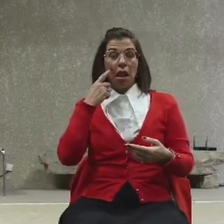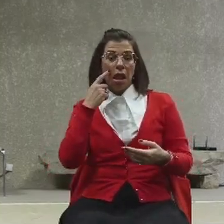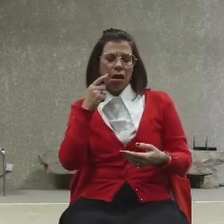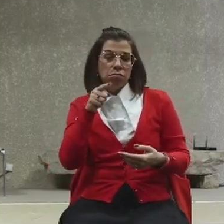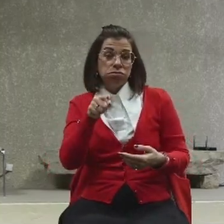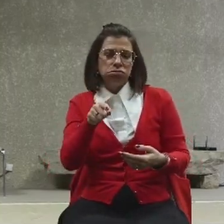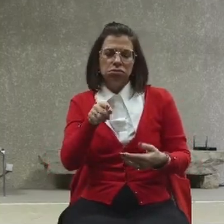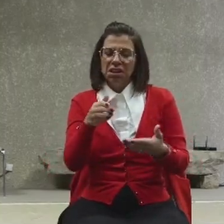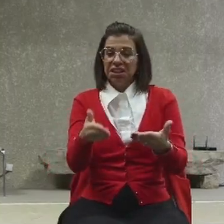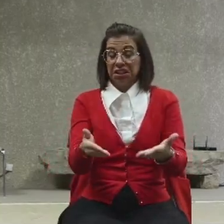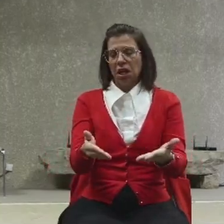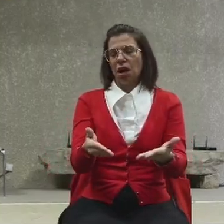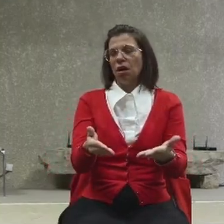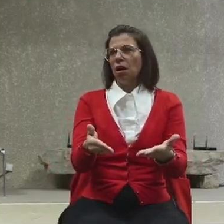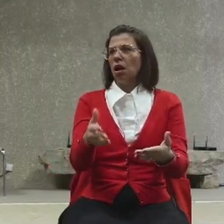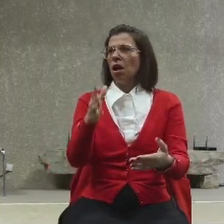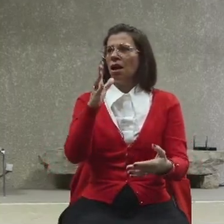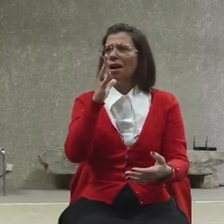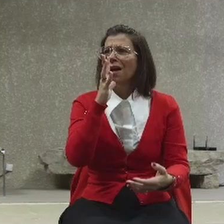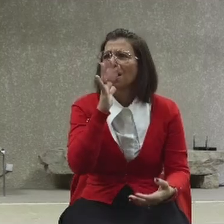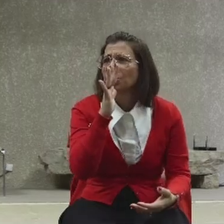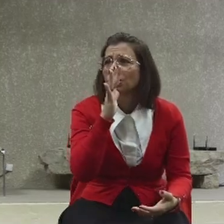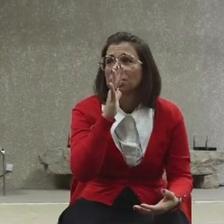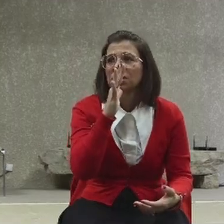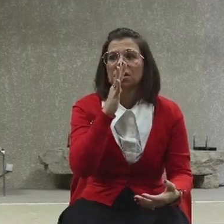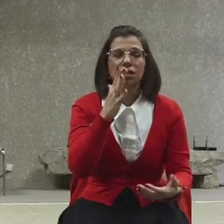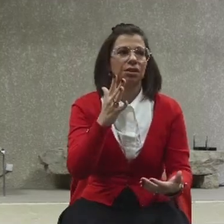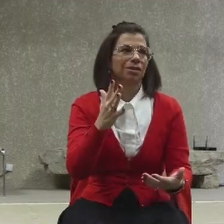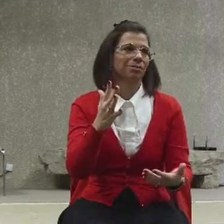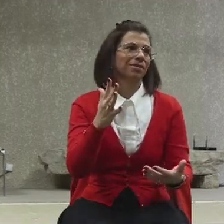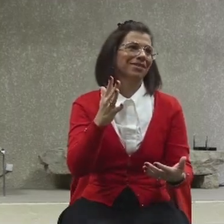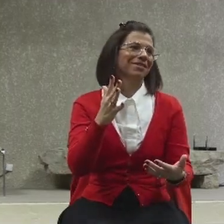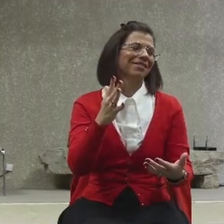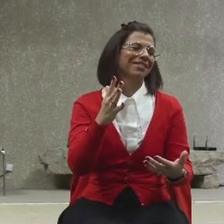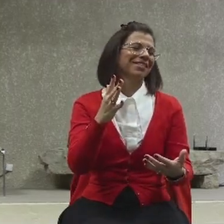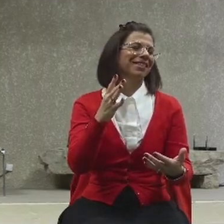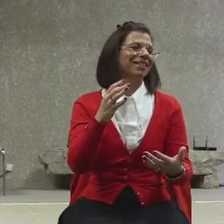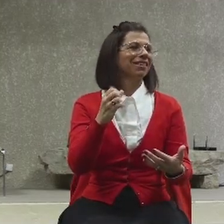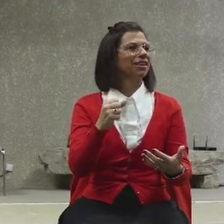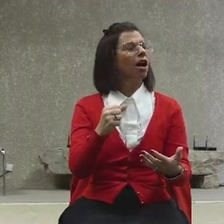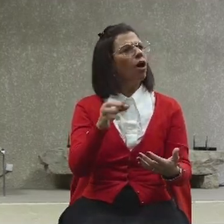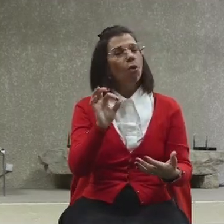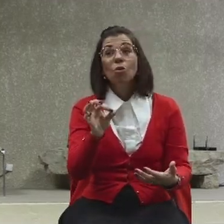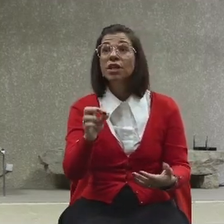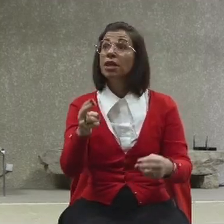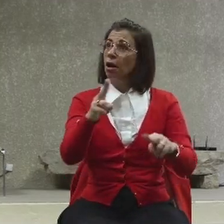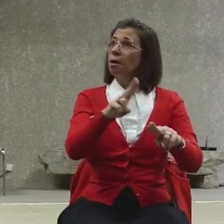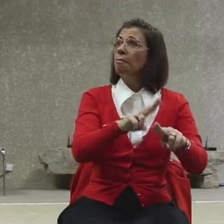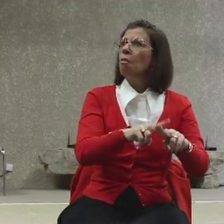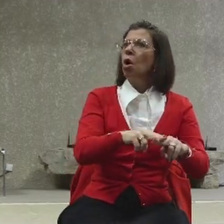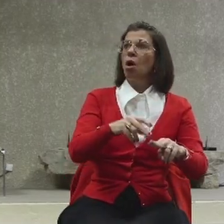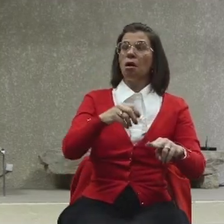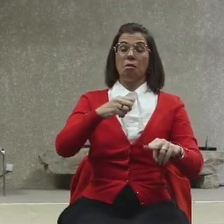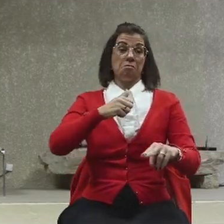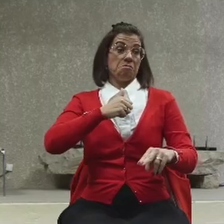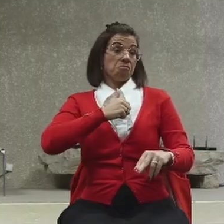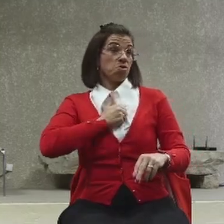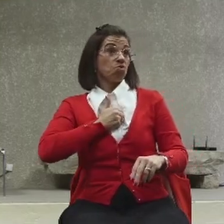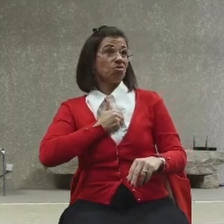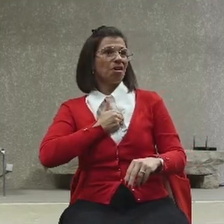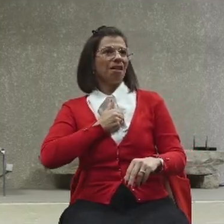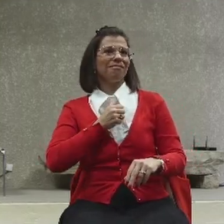Comme la loi. Vous savez que nous sommes même morts par rapport à la loi. Mais la loi,